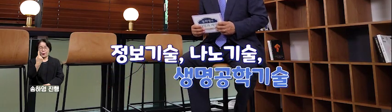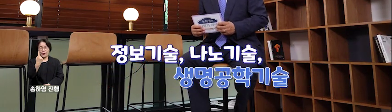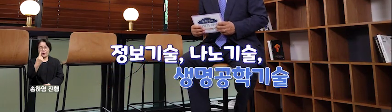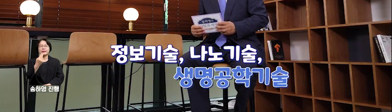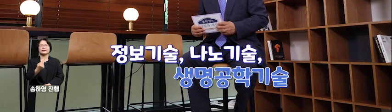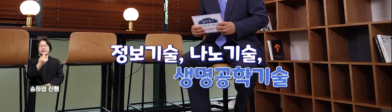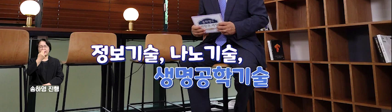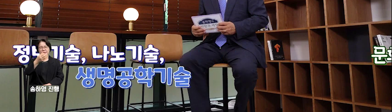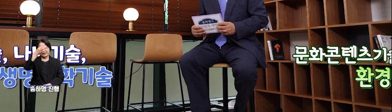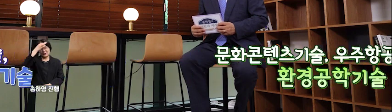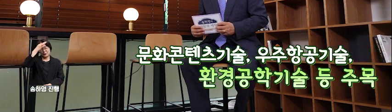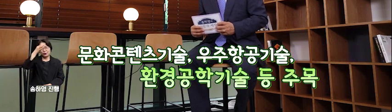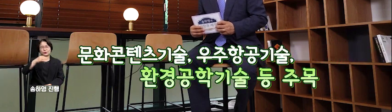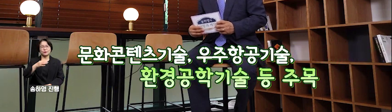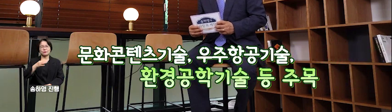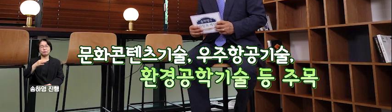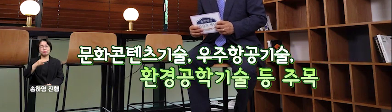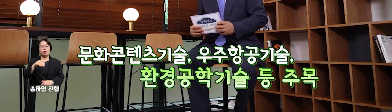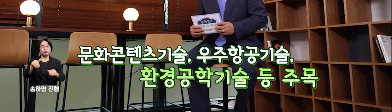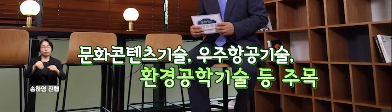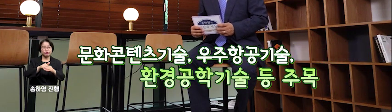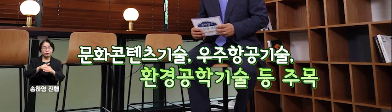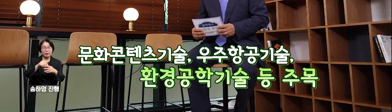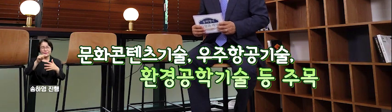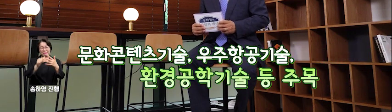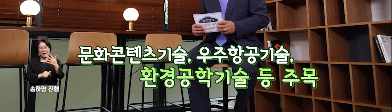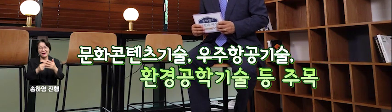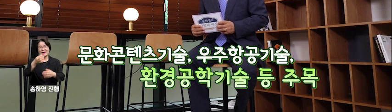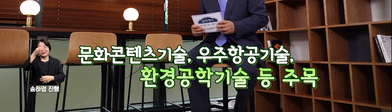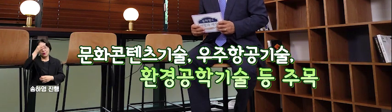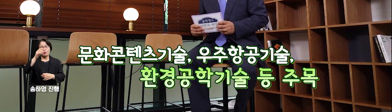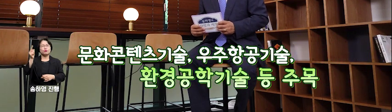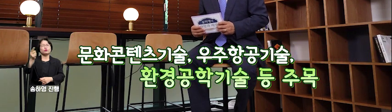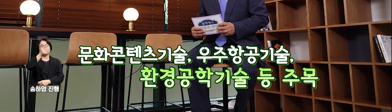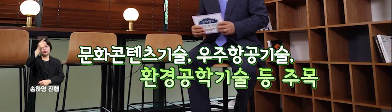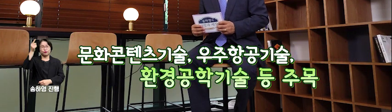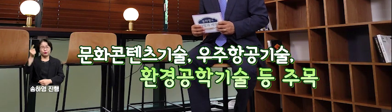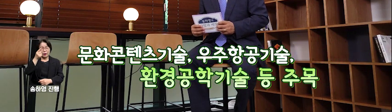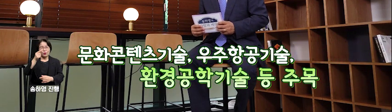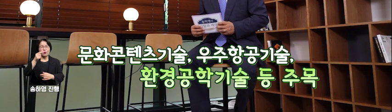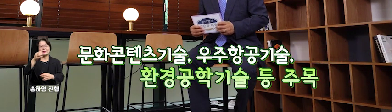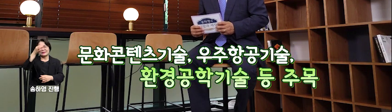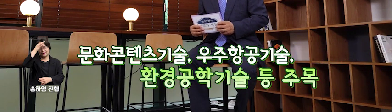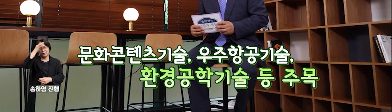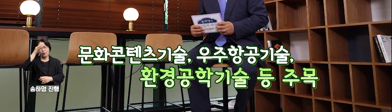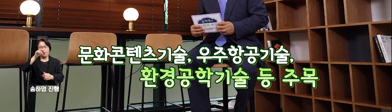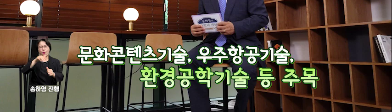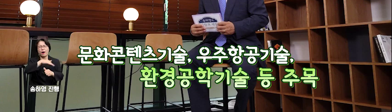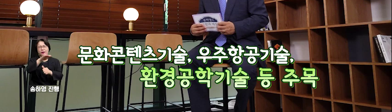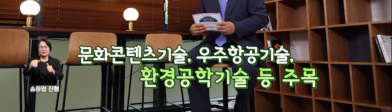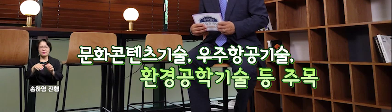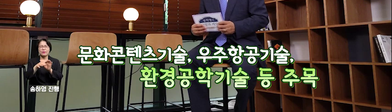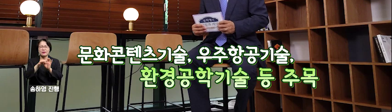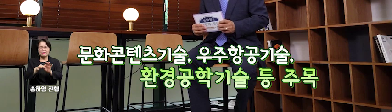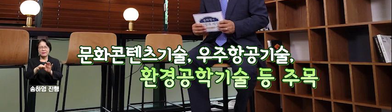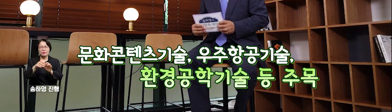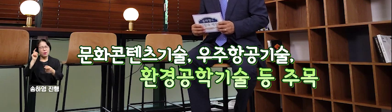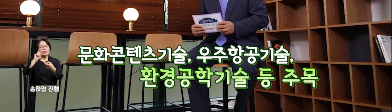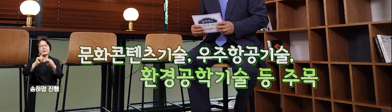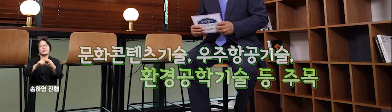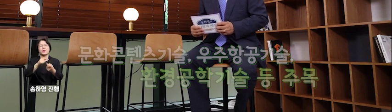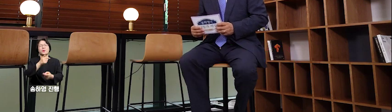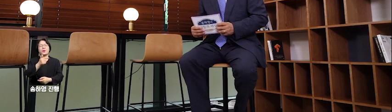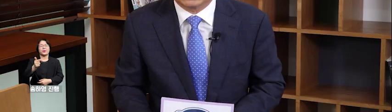생명공학기술 문화콘텐츠 기절 우주 항공 기술 환경 부하 기술 등이 축복을 받고